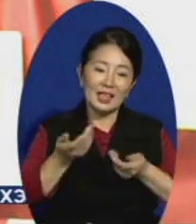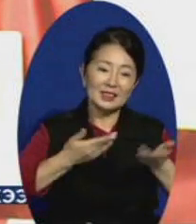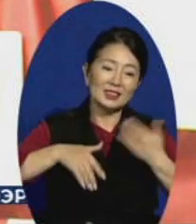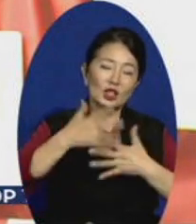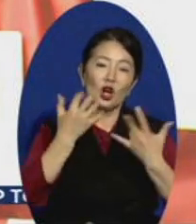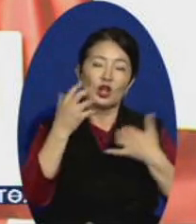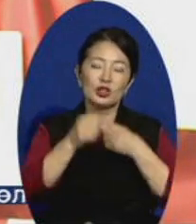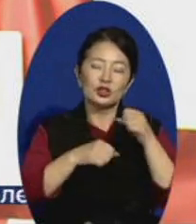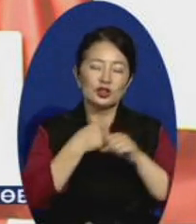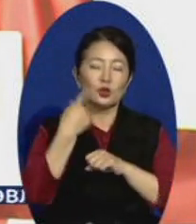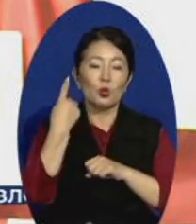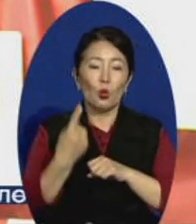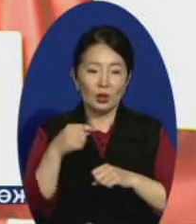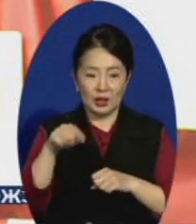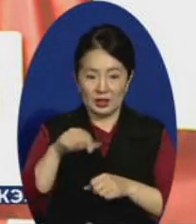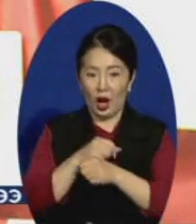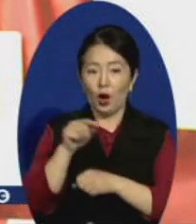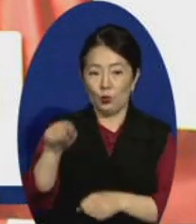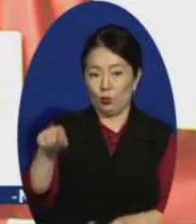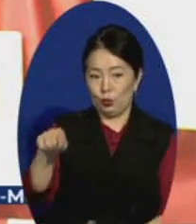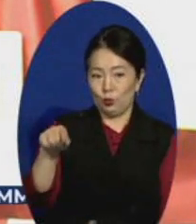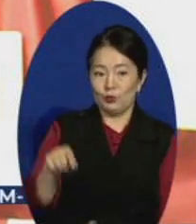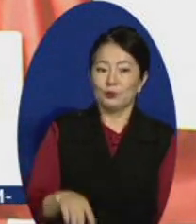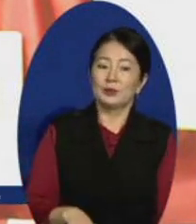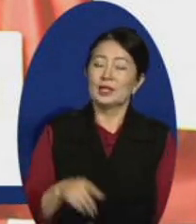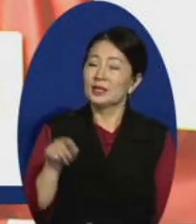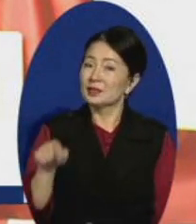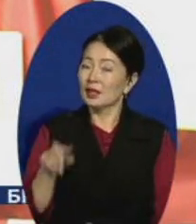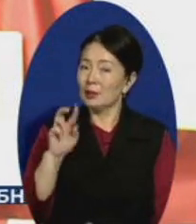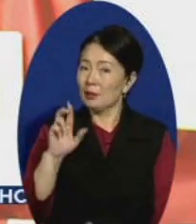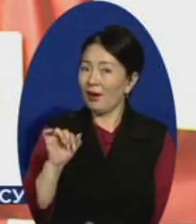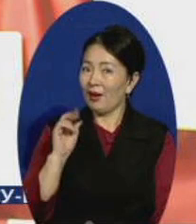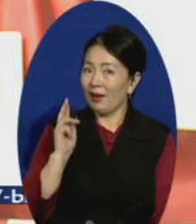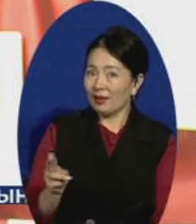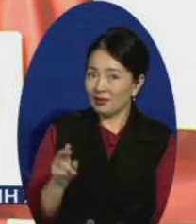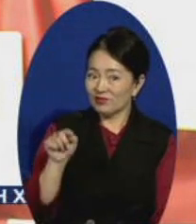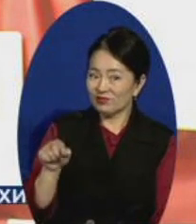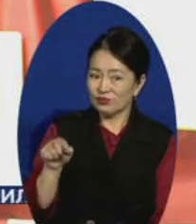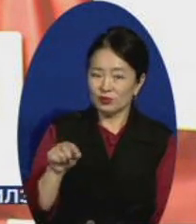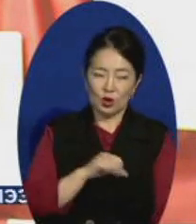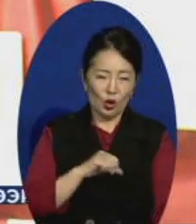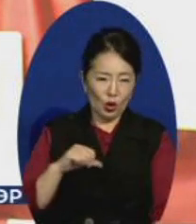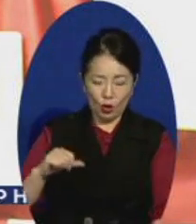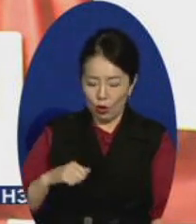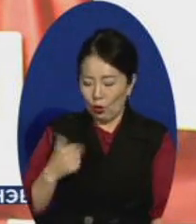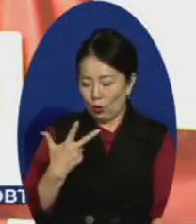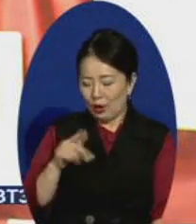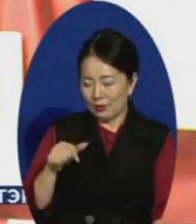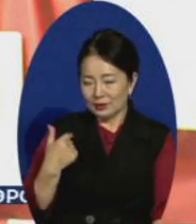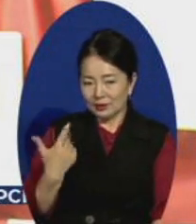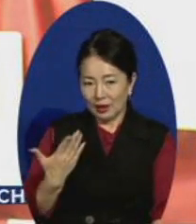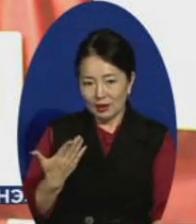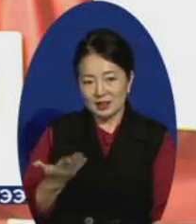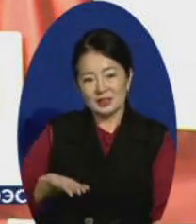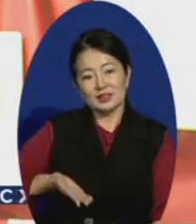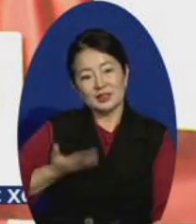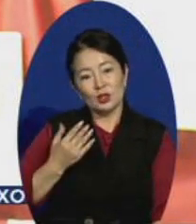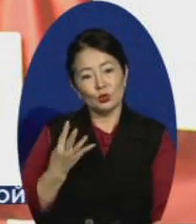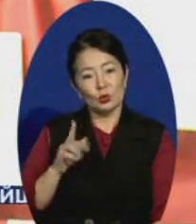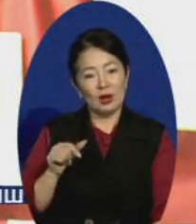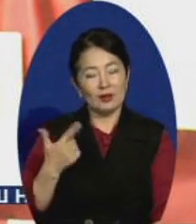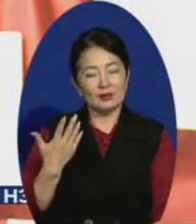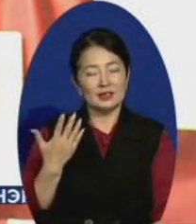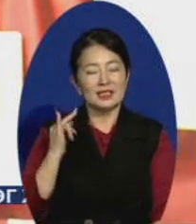бид олон жил хүлээсэн ийм процесс болж байгаа юм. Өөрөөр хэлбэл одоо банкуудын нийт одоо өөрөө өрөнг одоо 3.5-аас 4 их найдын хооронд